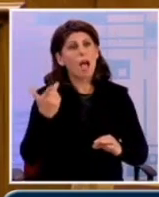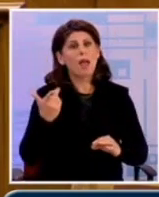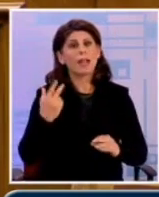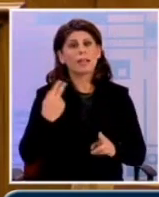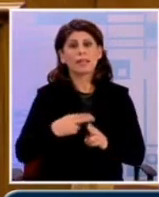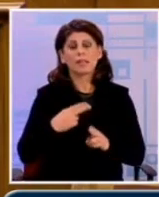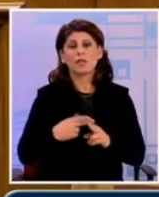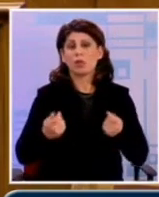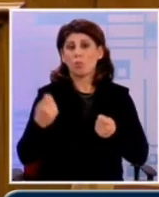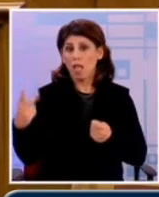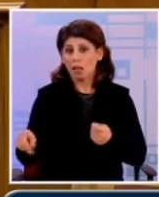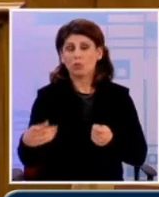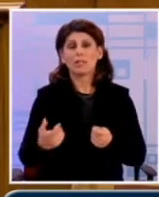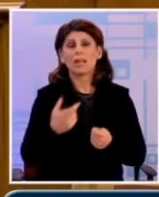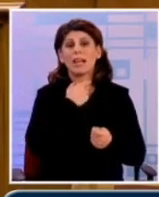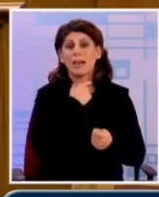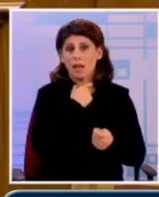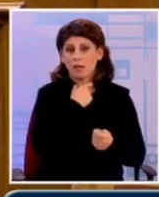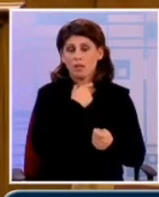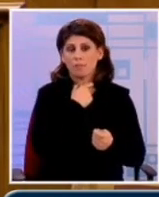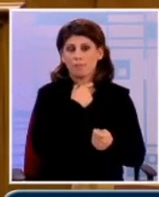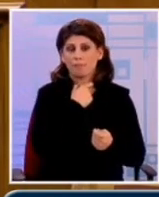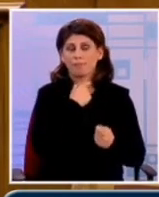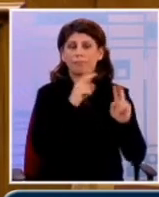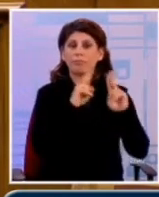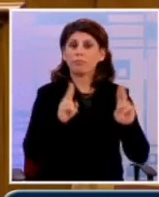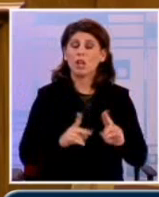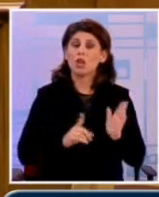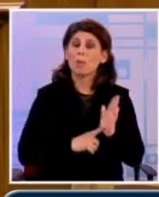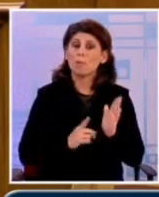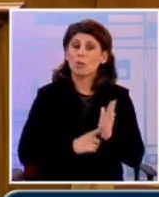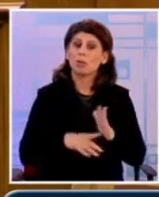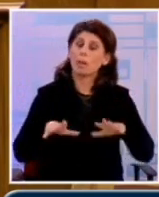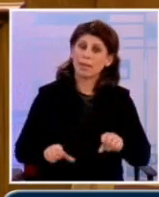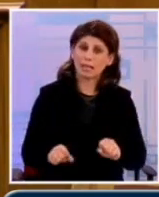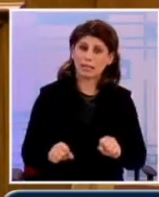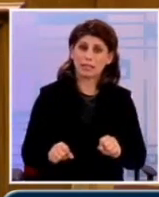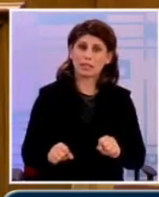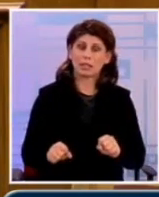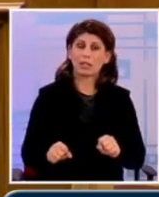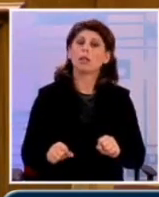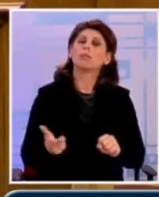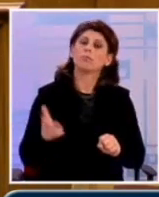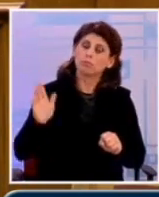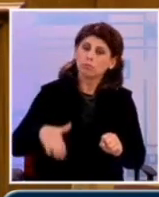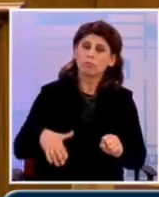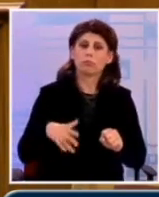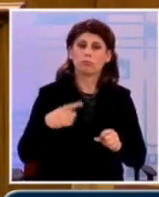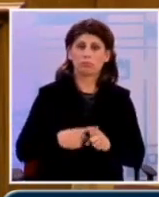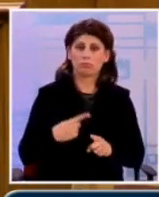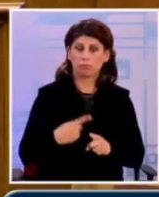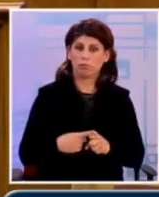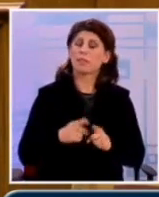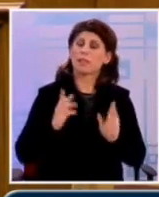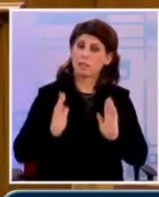τους αφορά στην ανάγκη η διεθνής νομιμότητα να επικρατήσει και επιτέλους η πατρίδα μας